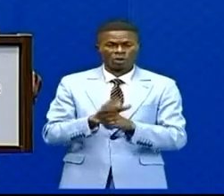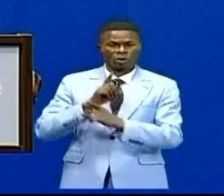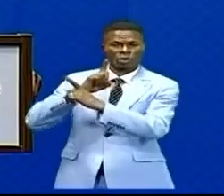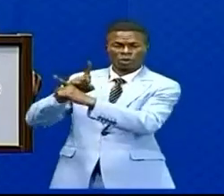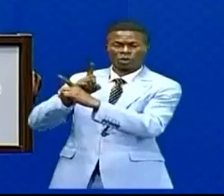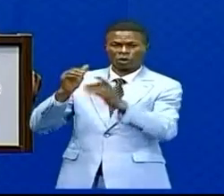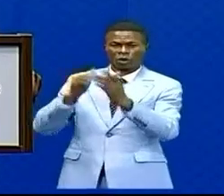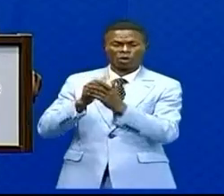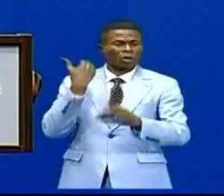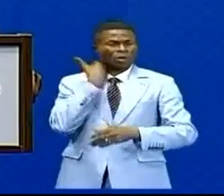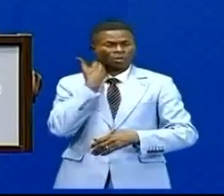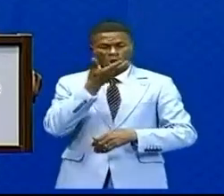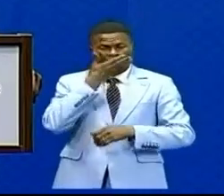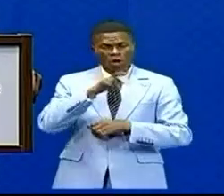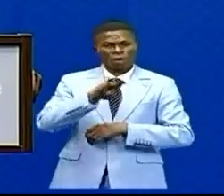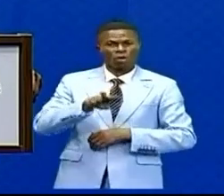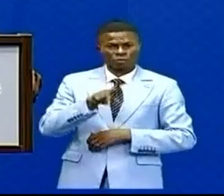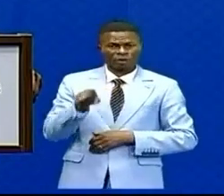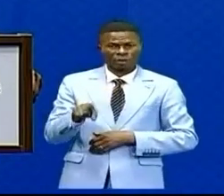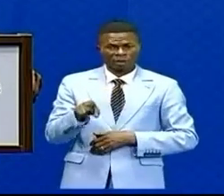contre la COVID-19.